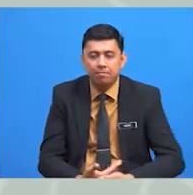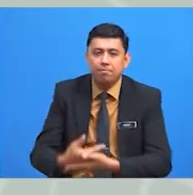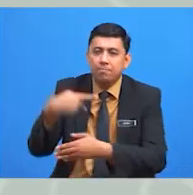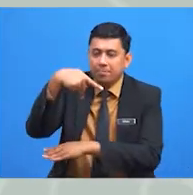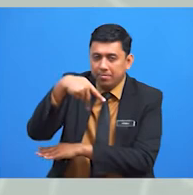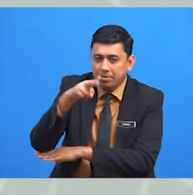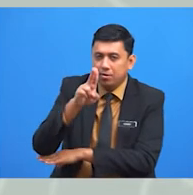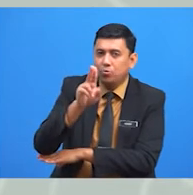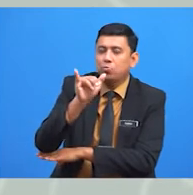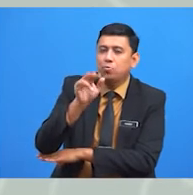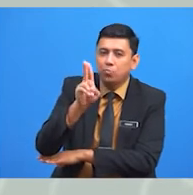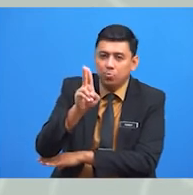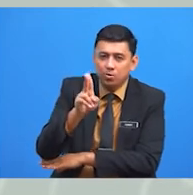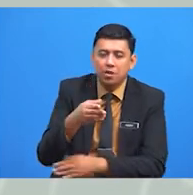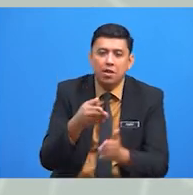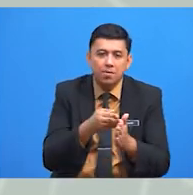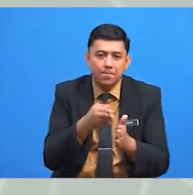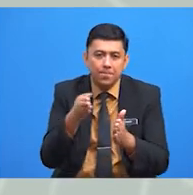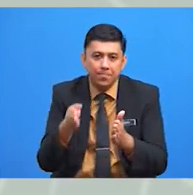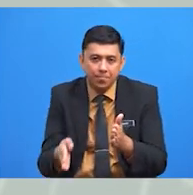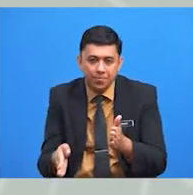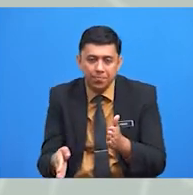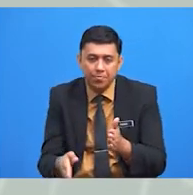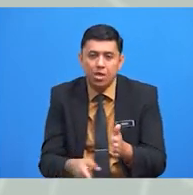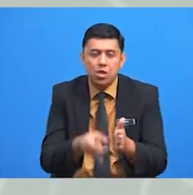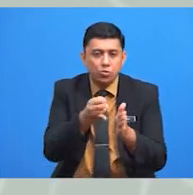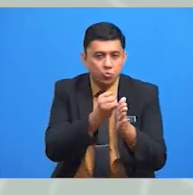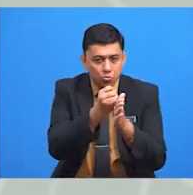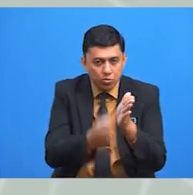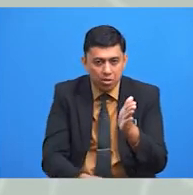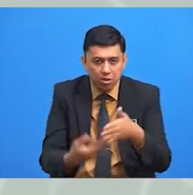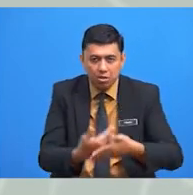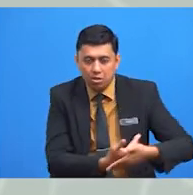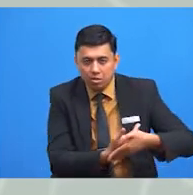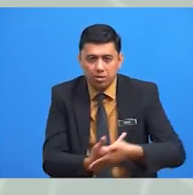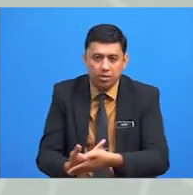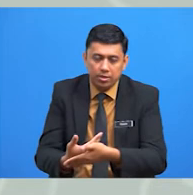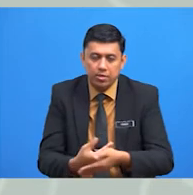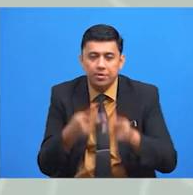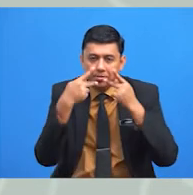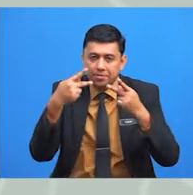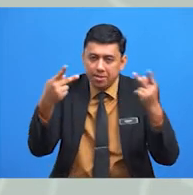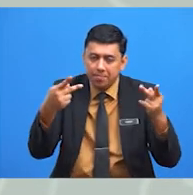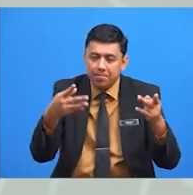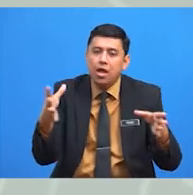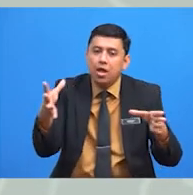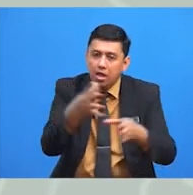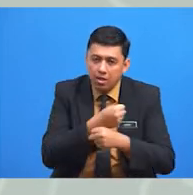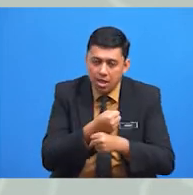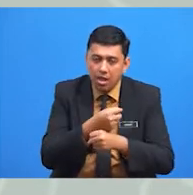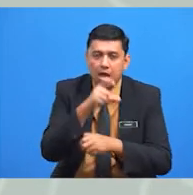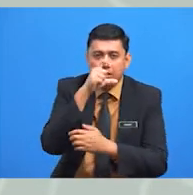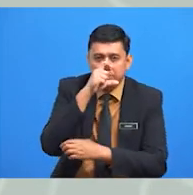Anaklah puyuh di pinggir jurang, anaklah keli di